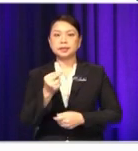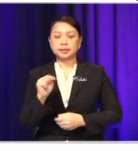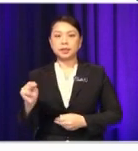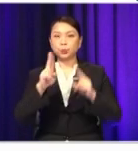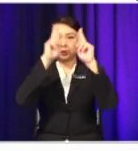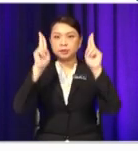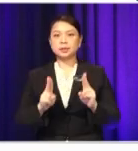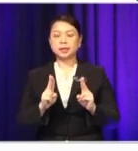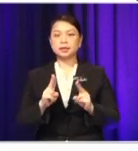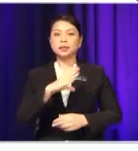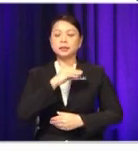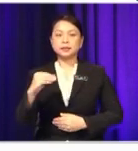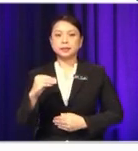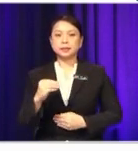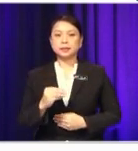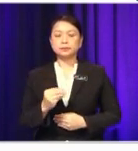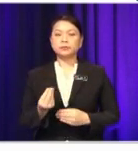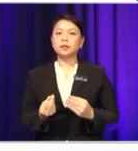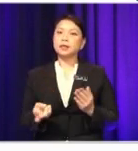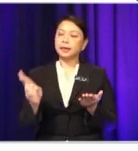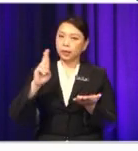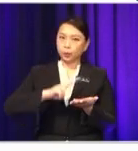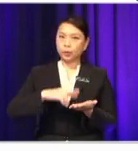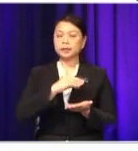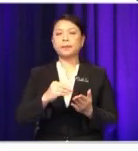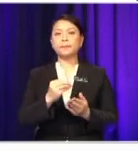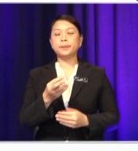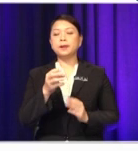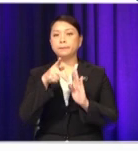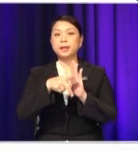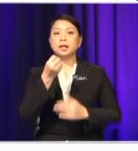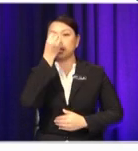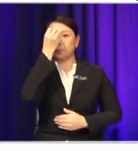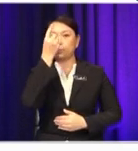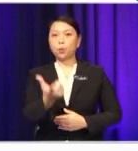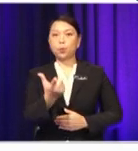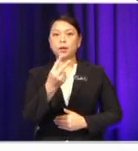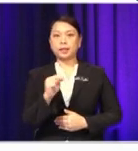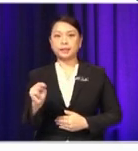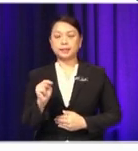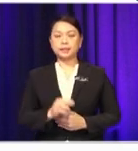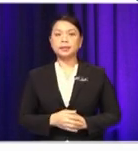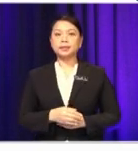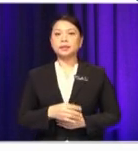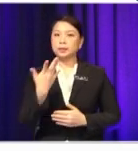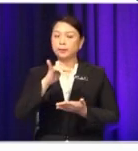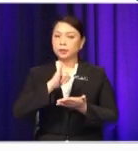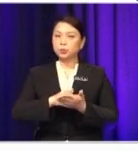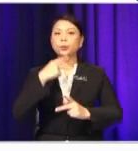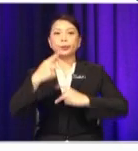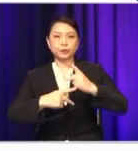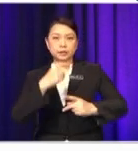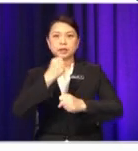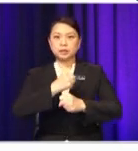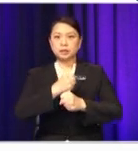sendiri, dan juga perekodan dan pelaporan untuk ujian akhir sesi akademik. Yang keenam adalah proses kerja